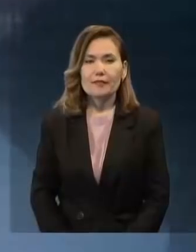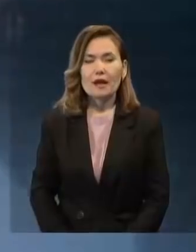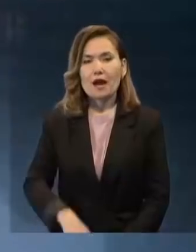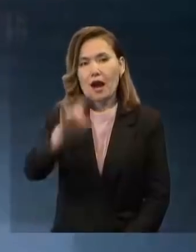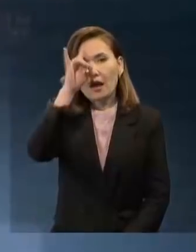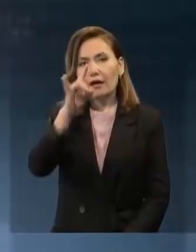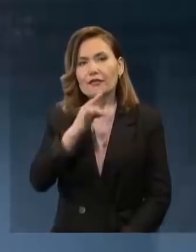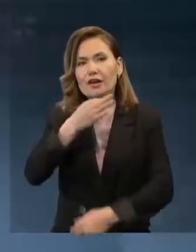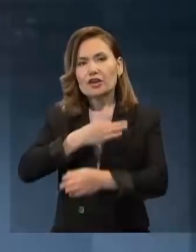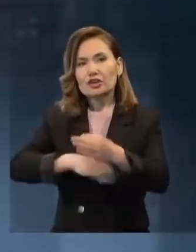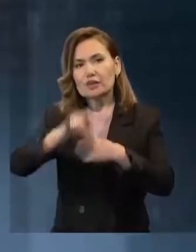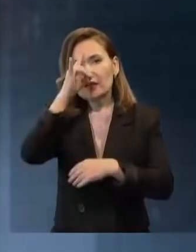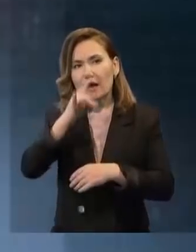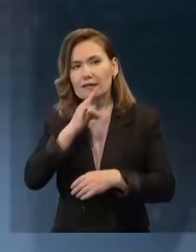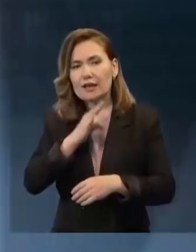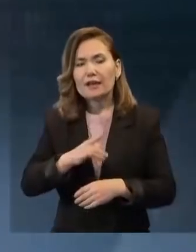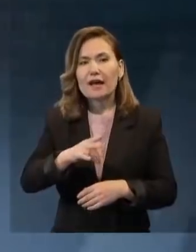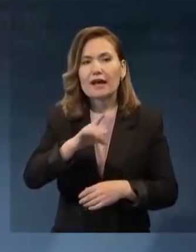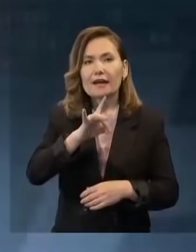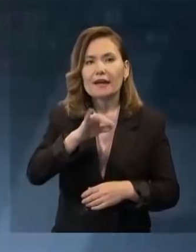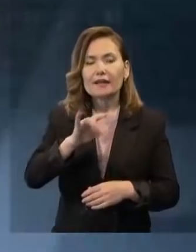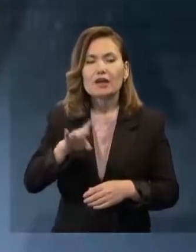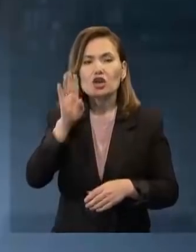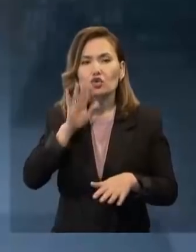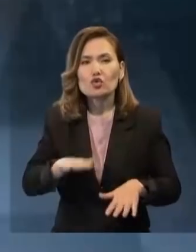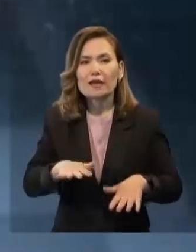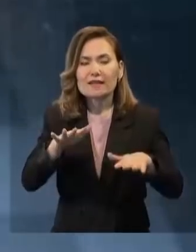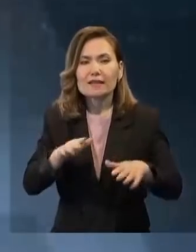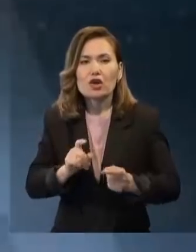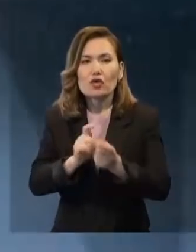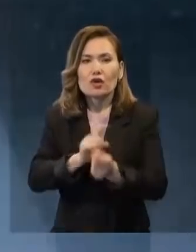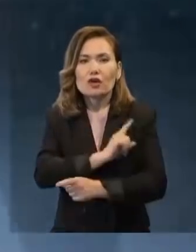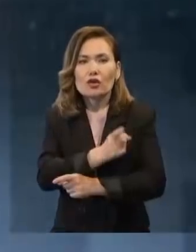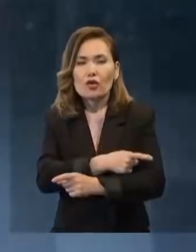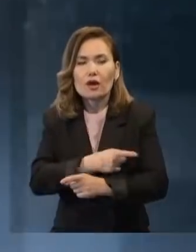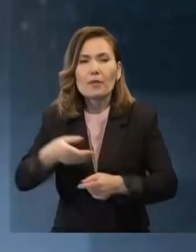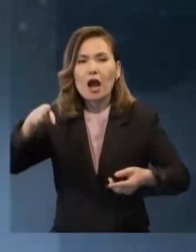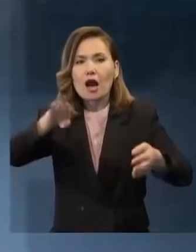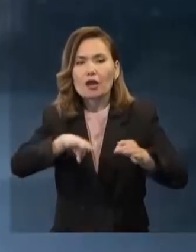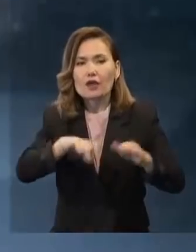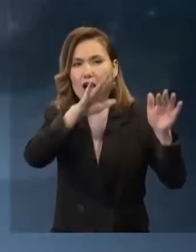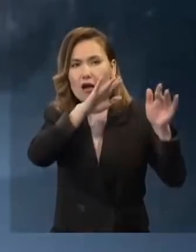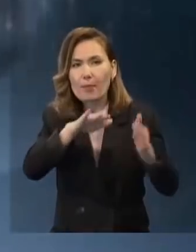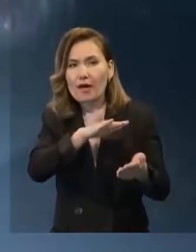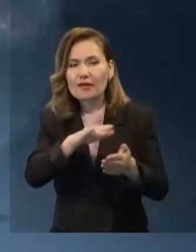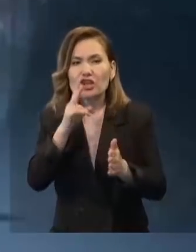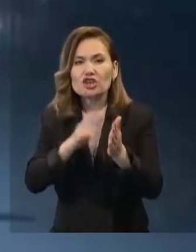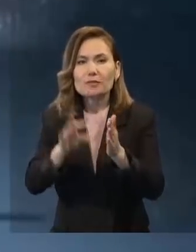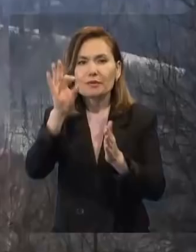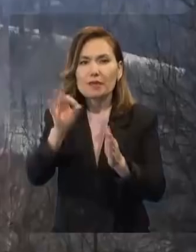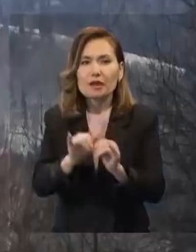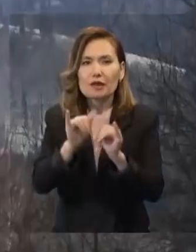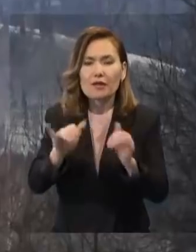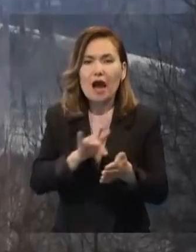Елдің шығысындағы Риддер қаласында су тасқынына қарсы жұмыстар қыза түсті. Қазір таулы елді мекендерде қардың ылғалдылығы 70%-ке